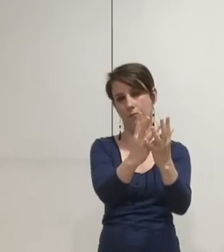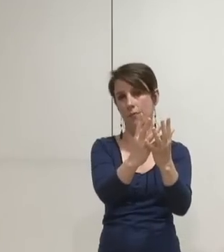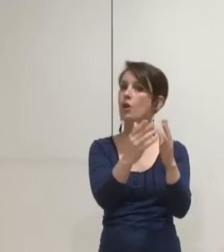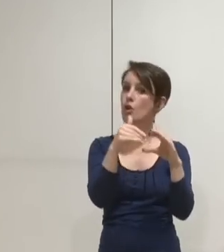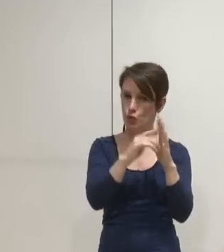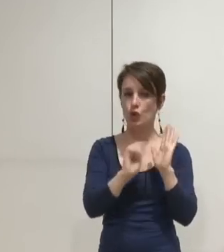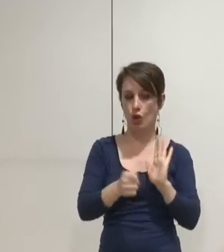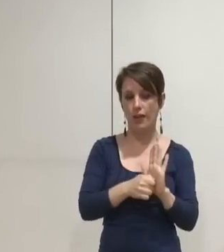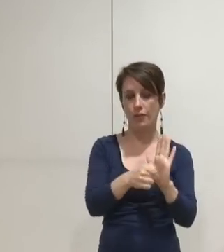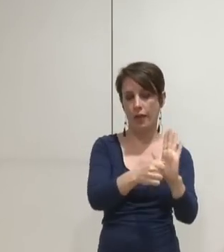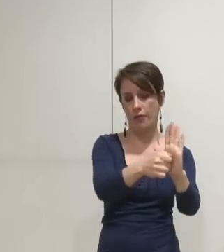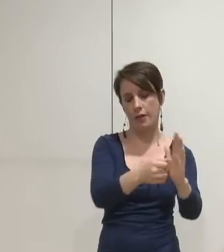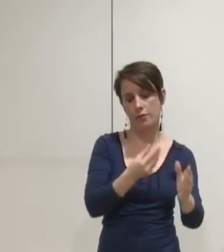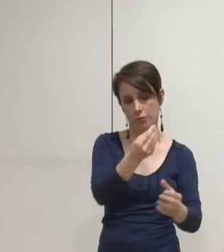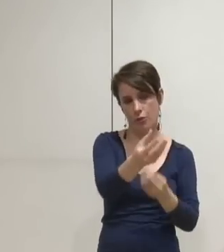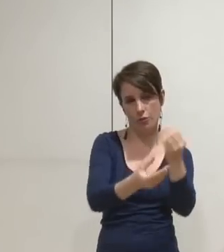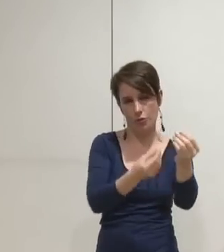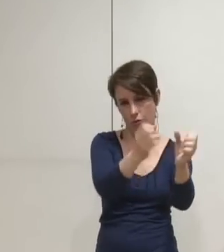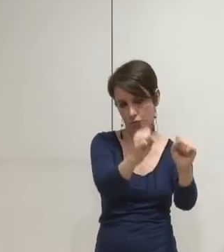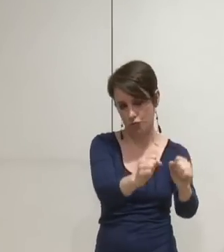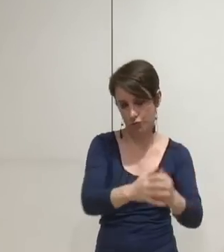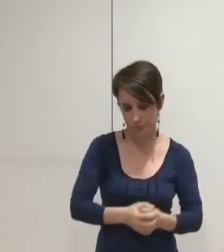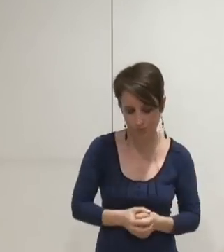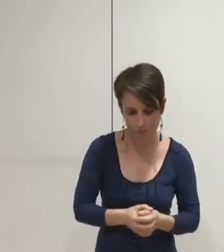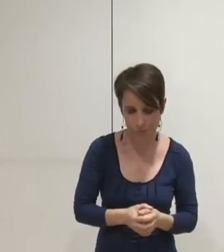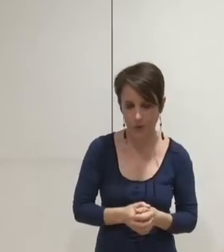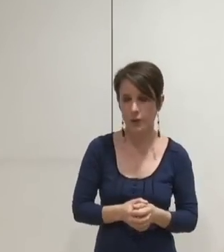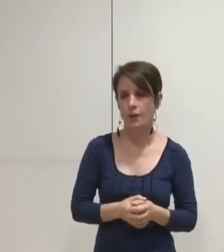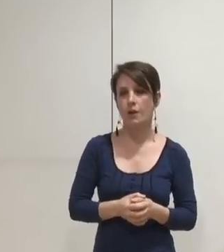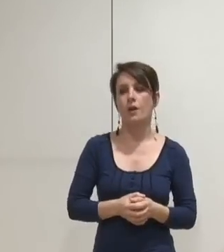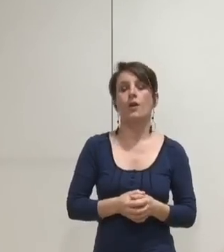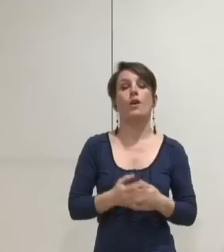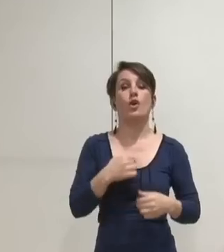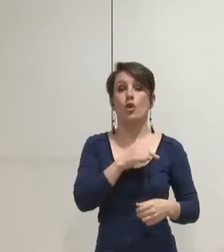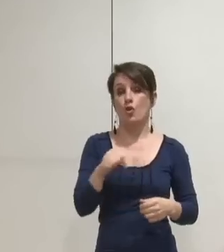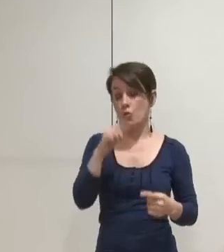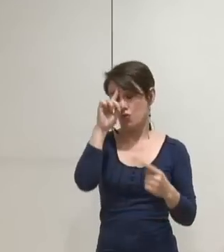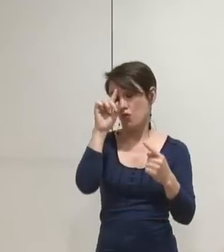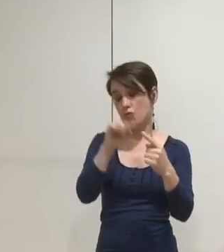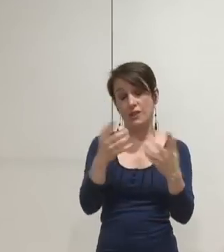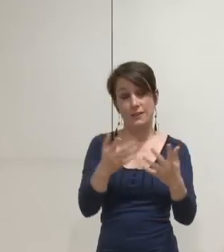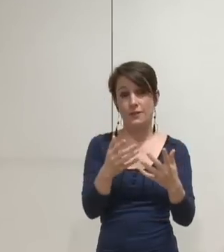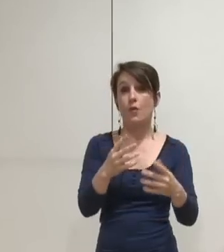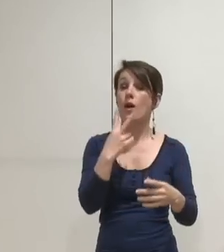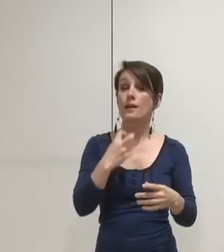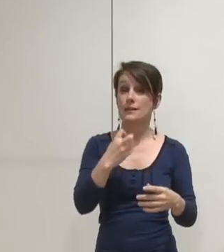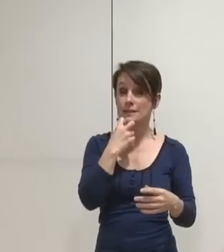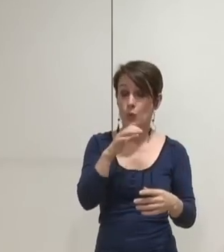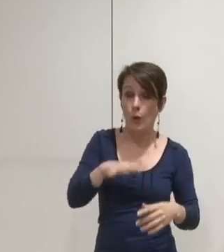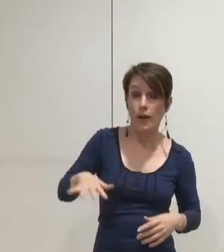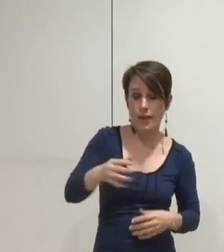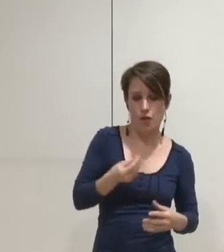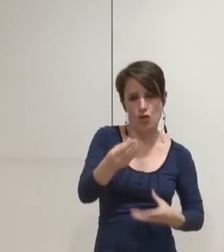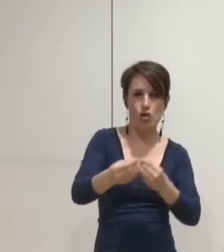et un certain nombre de de de chiffres donc notre objectif est de donner plus de pouvoir d'agir aux citoyens en